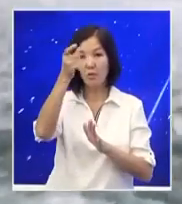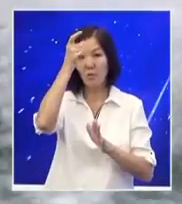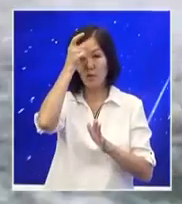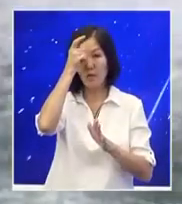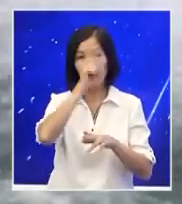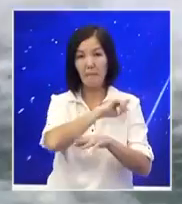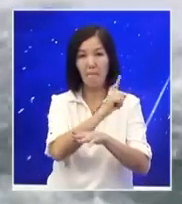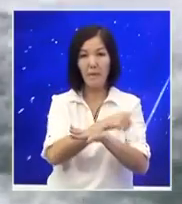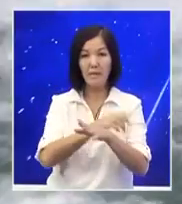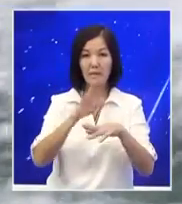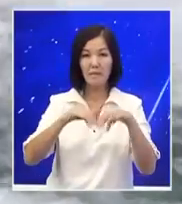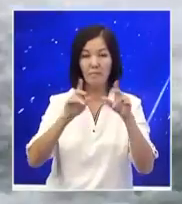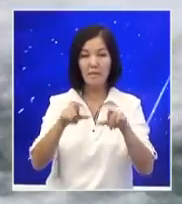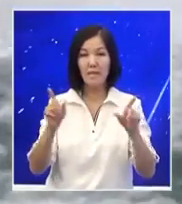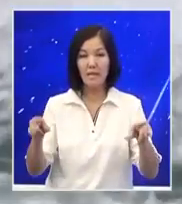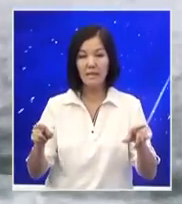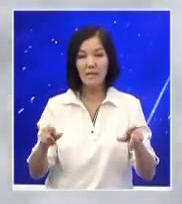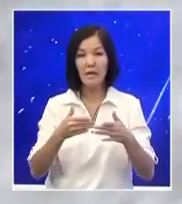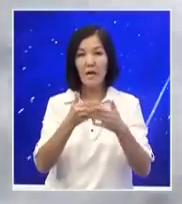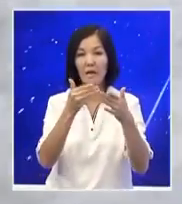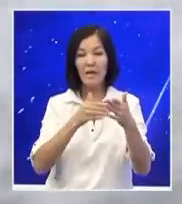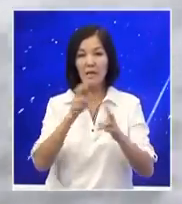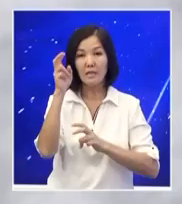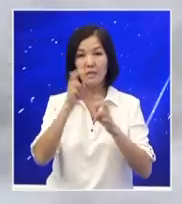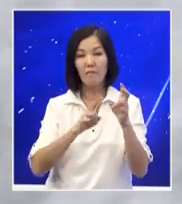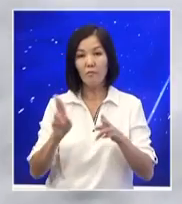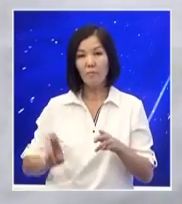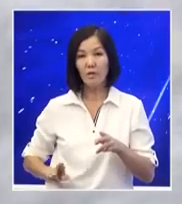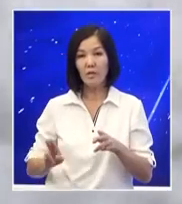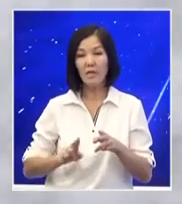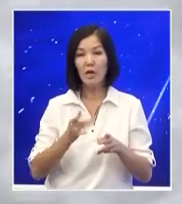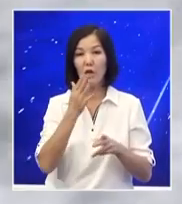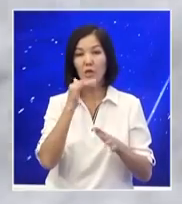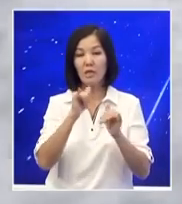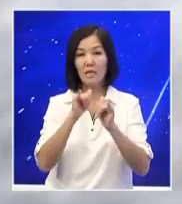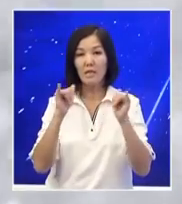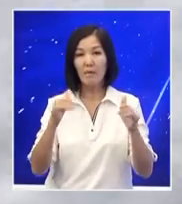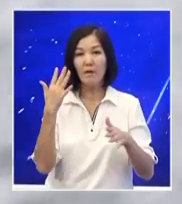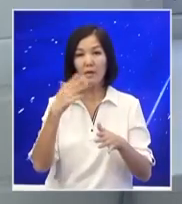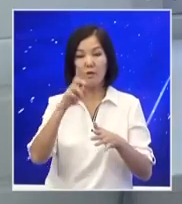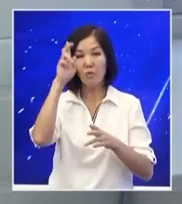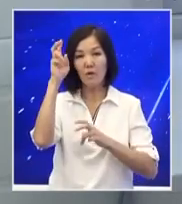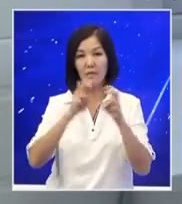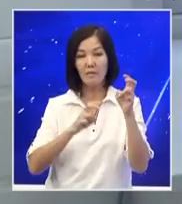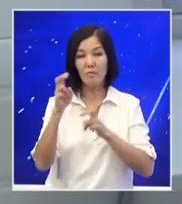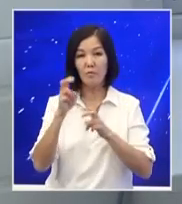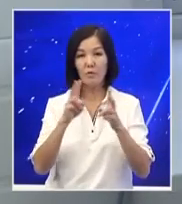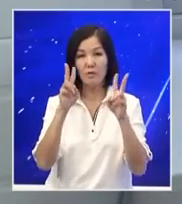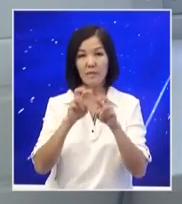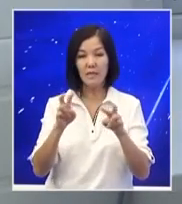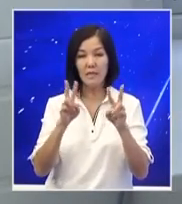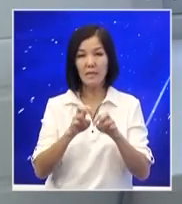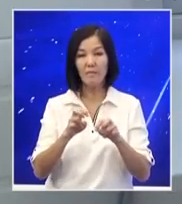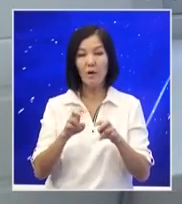мықты мамандары. Бұл істі қолға алмас бұрын зауыт басшылары алдымен шетелдік дамыған 50 кәсіпорынның жұмысын терең зерттеп,